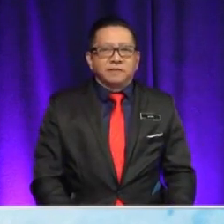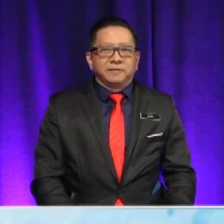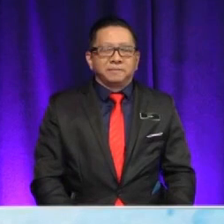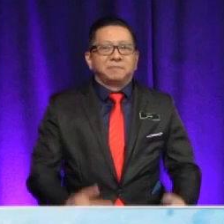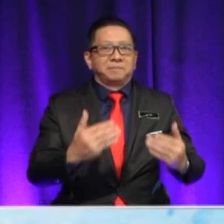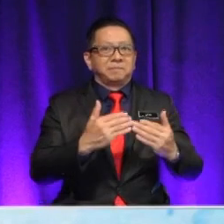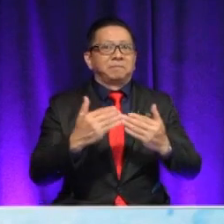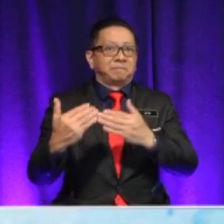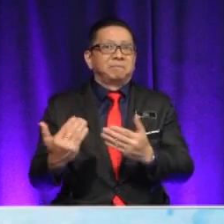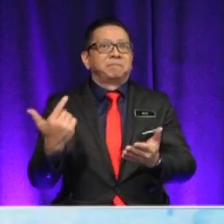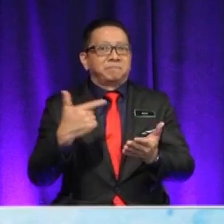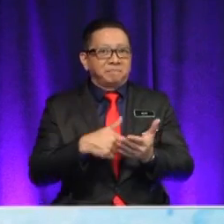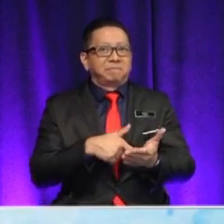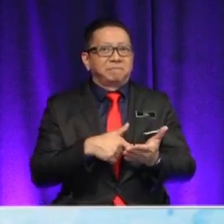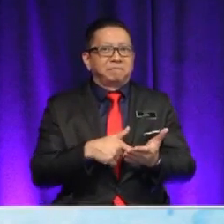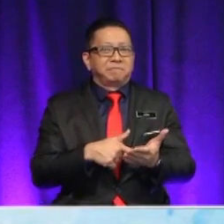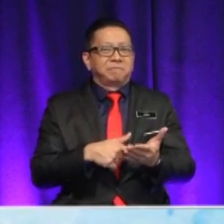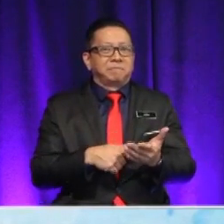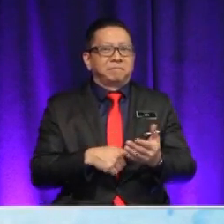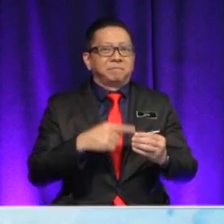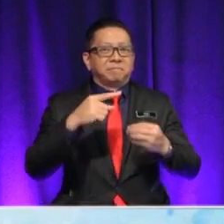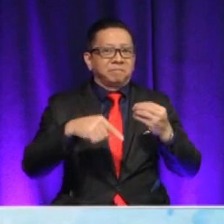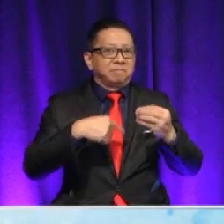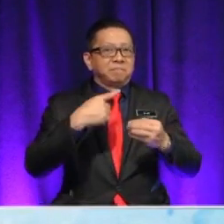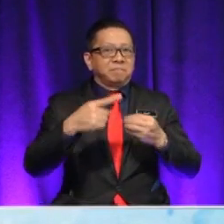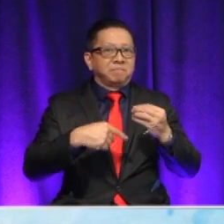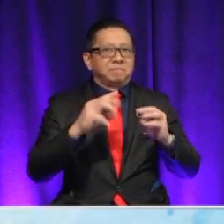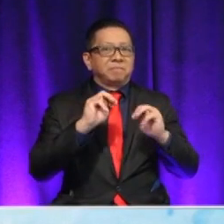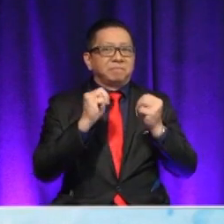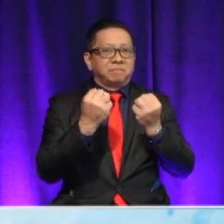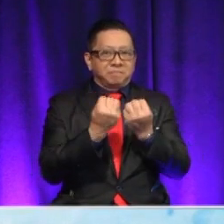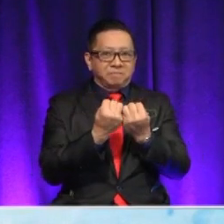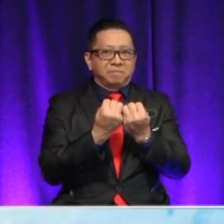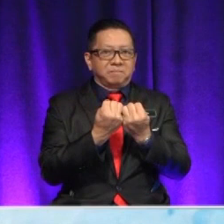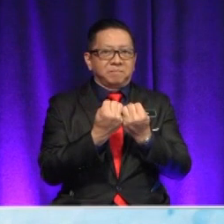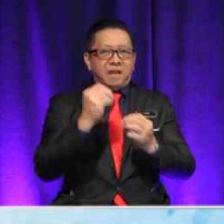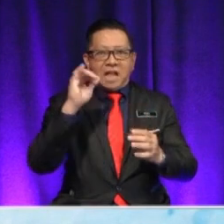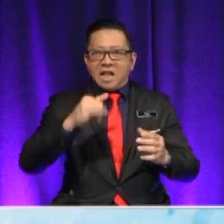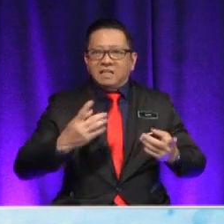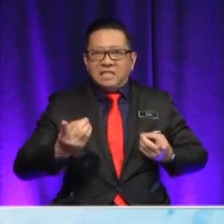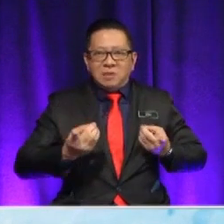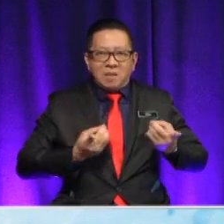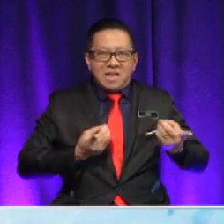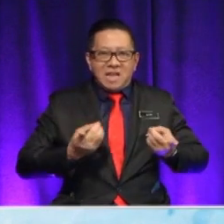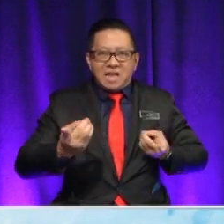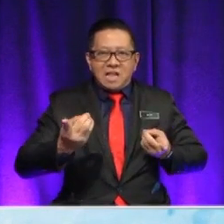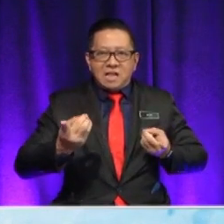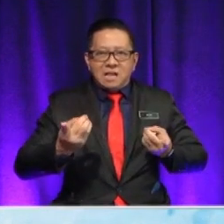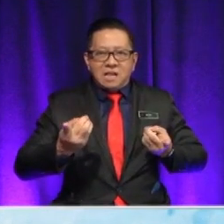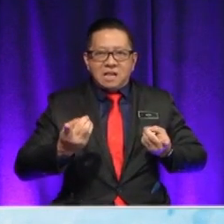sambungkan sedikit. Okey, mengenai membentuk masyarakat okey yang berdisiplin, okey, yang